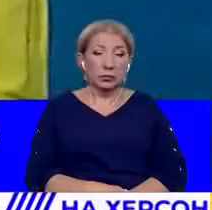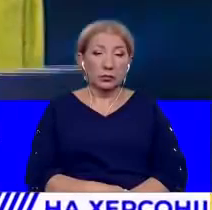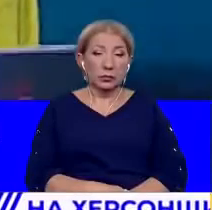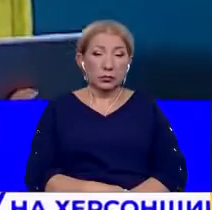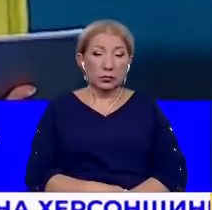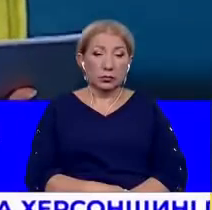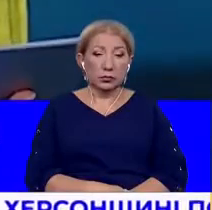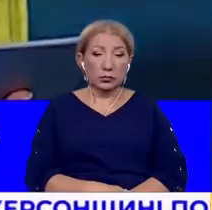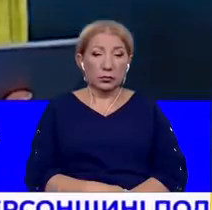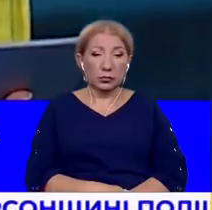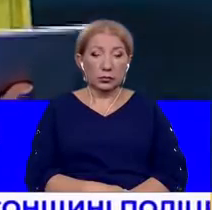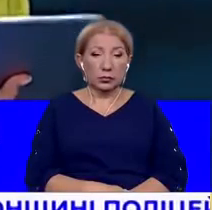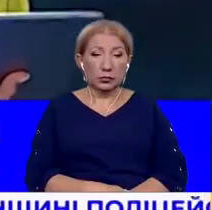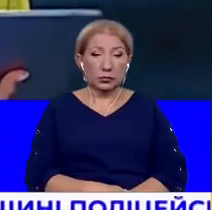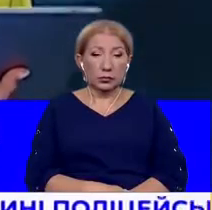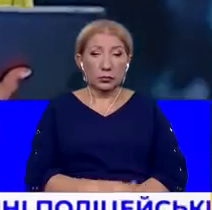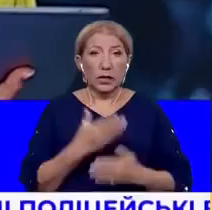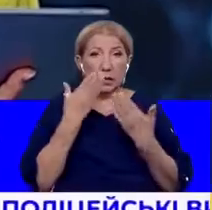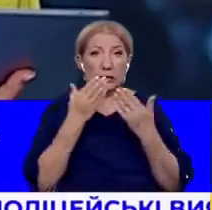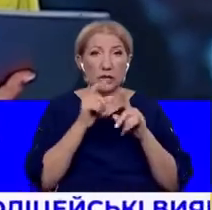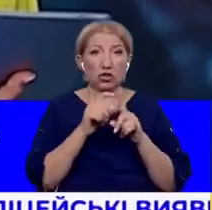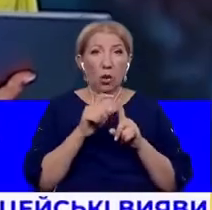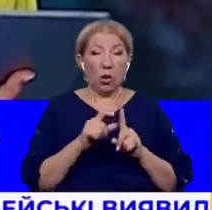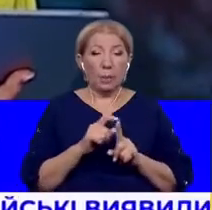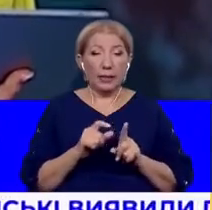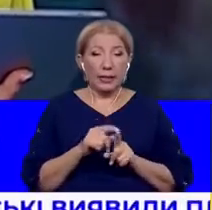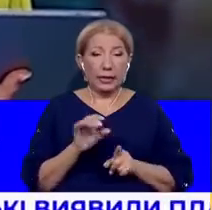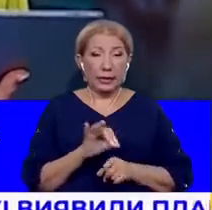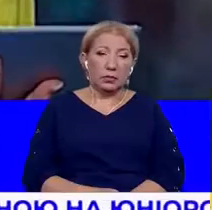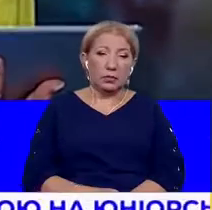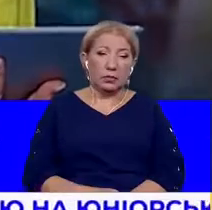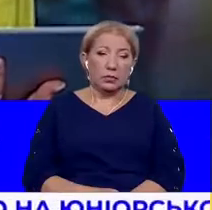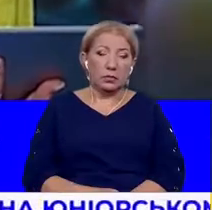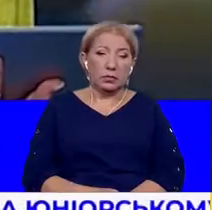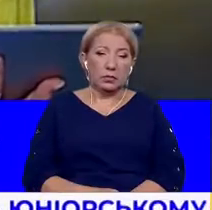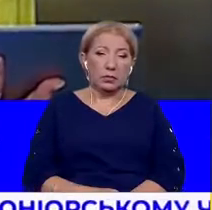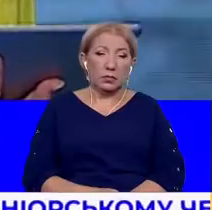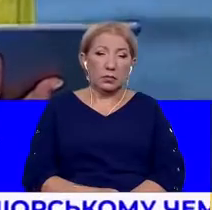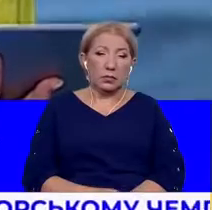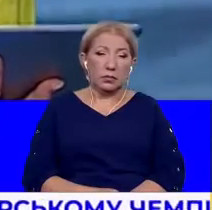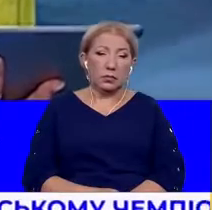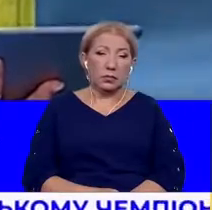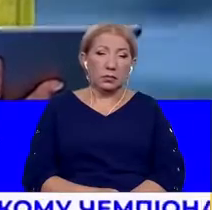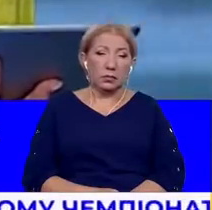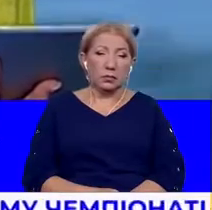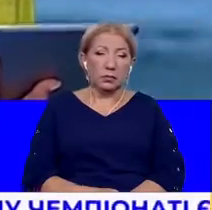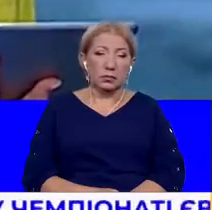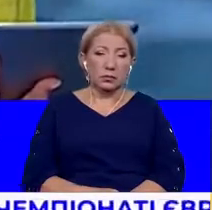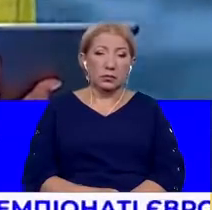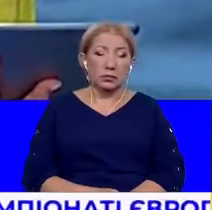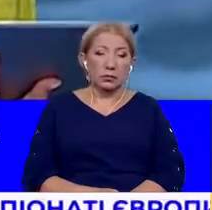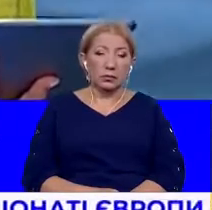Ну, аби закрити цю тему, таки зачитаю кілька коментарів із Ютуба. Так, дивлюсь, тут пишуть: привіт,